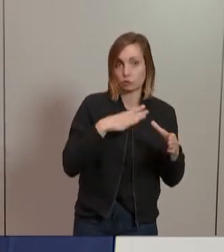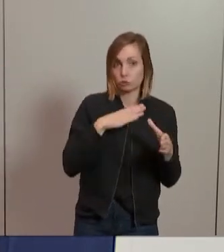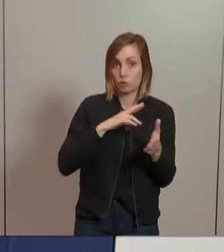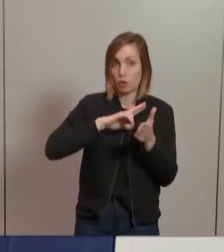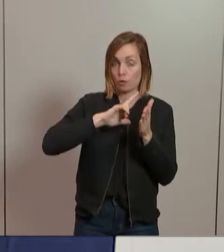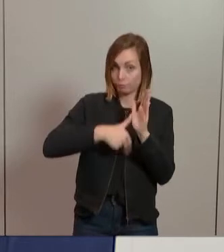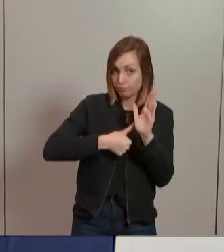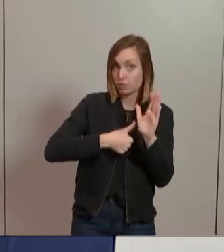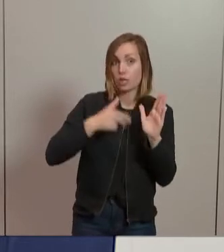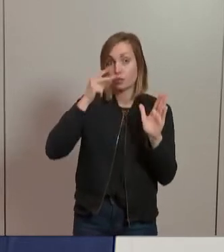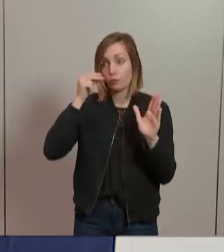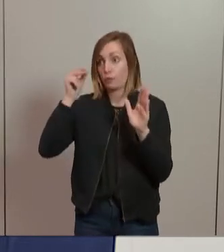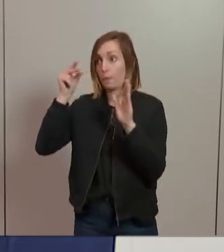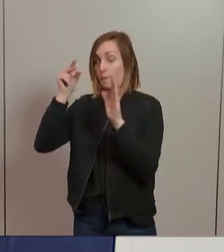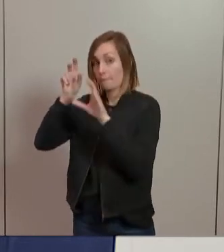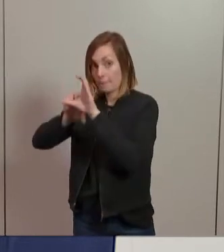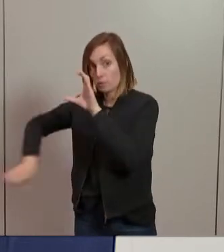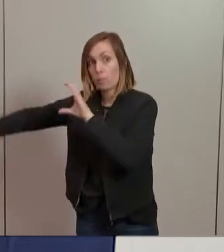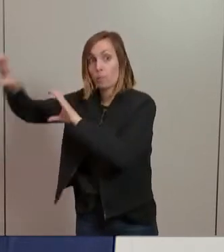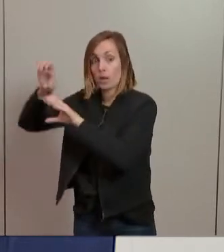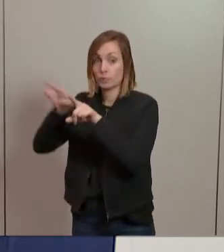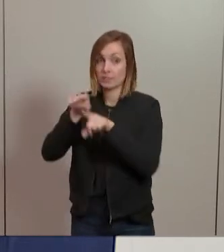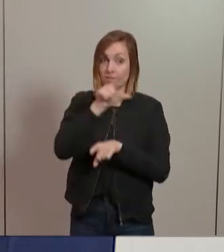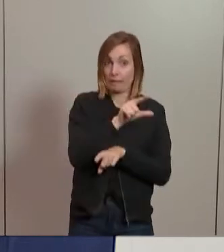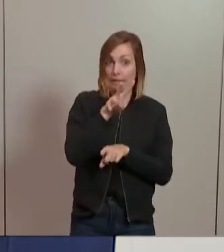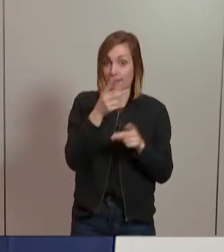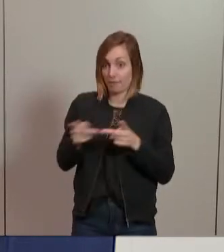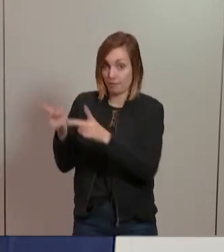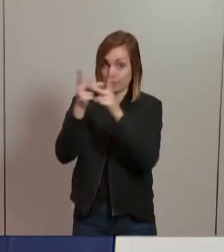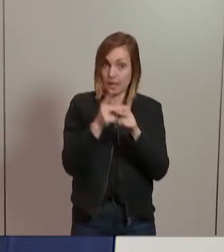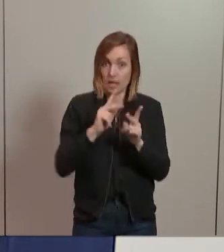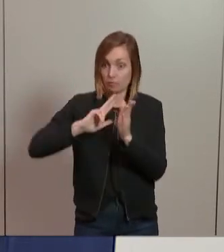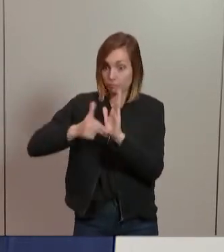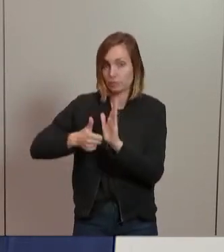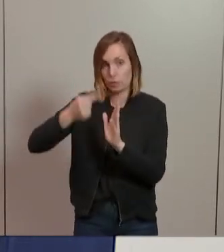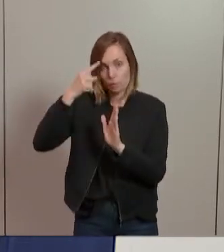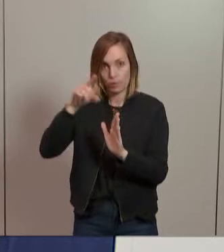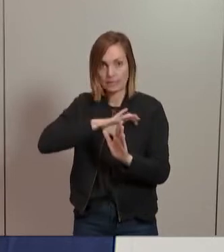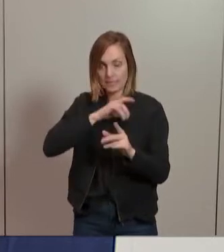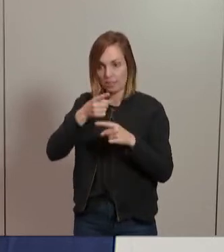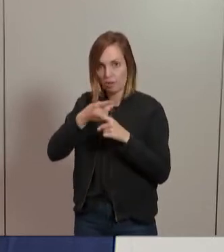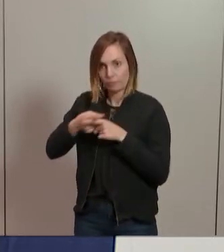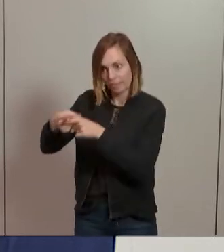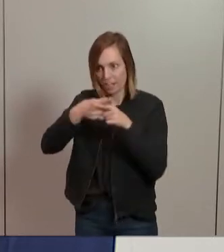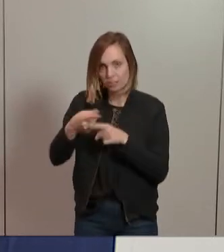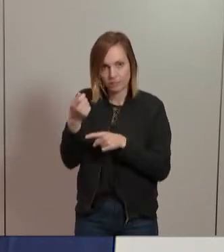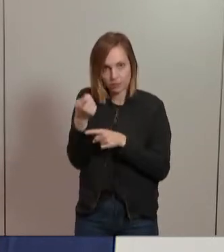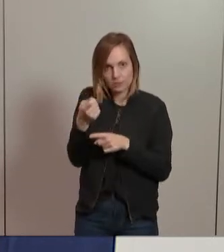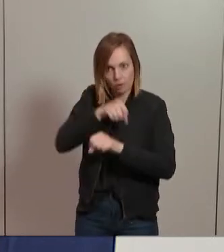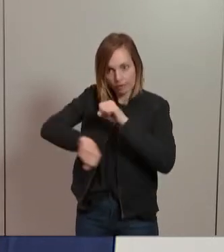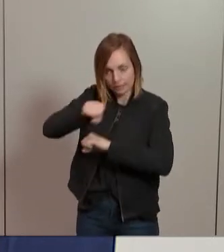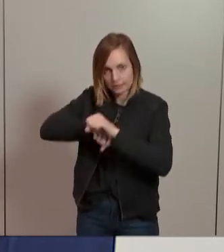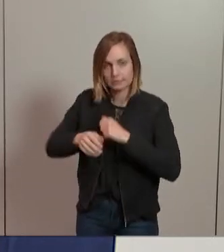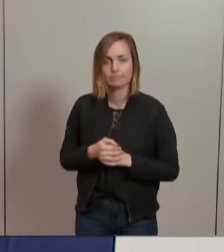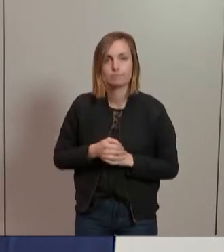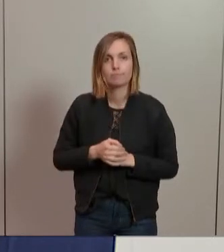2018 entre Nantes Métropole et chacune des 24 communes pour formaliser le partenariat et la répartition financière dans ce cadre. La